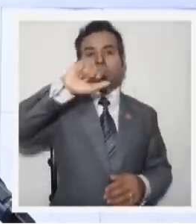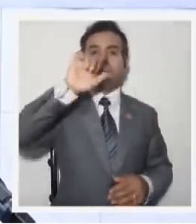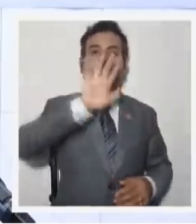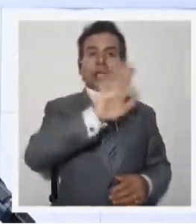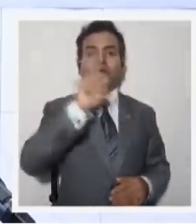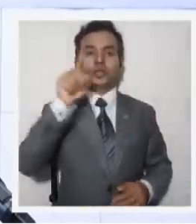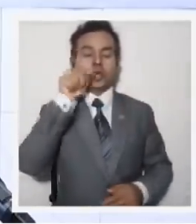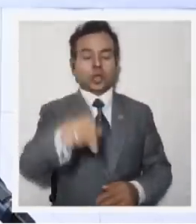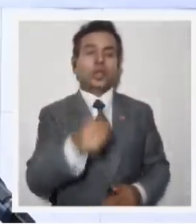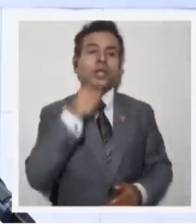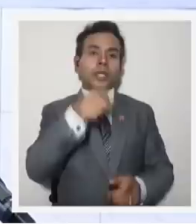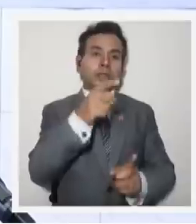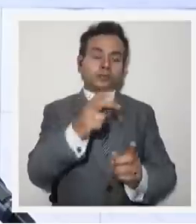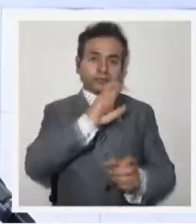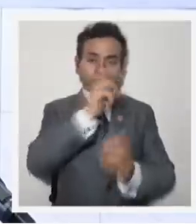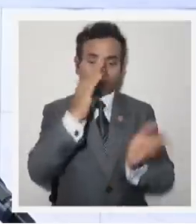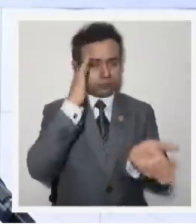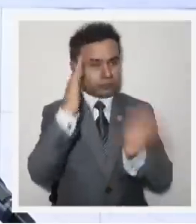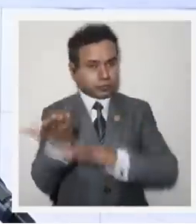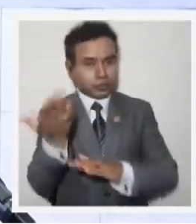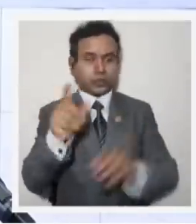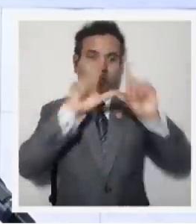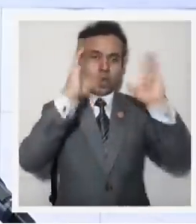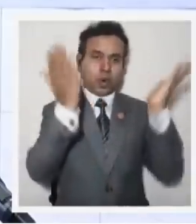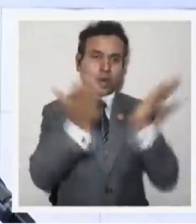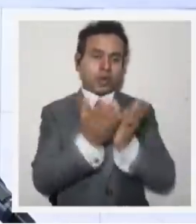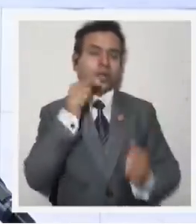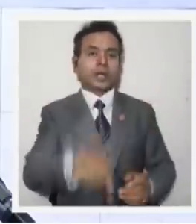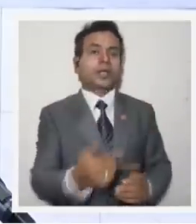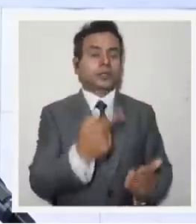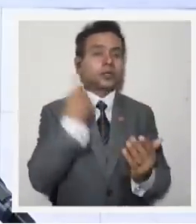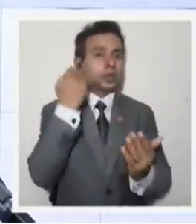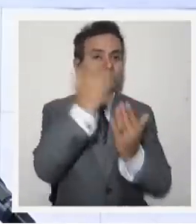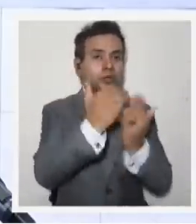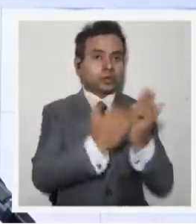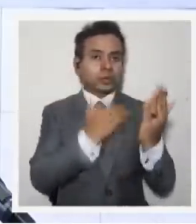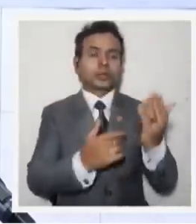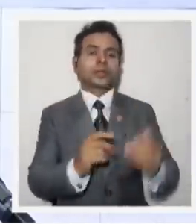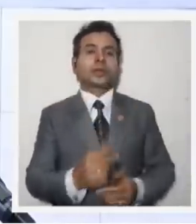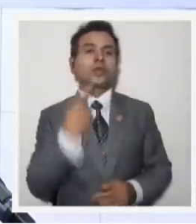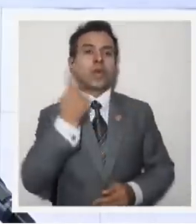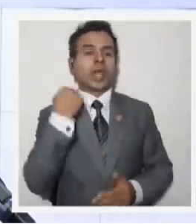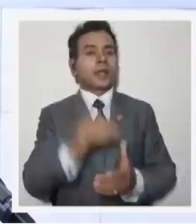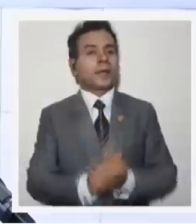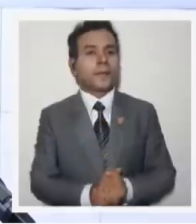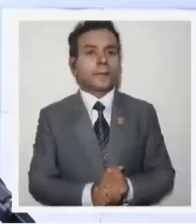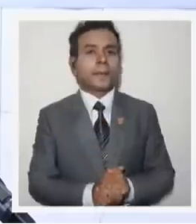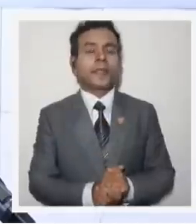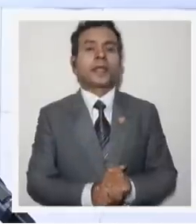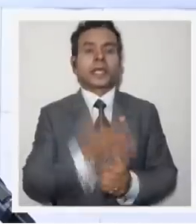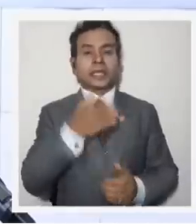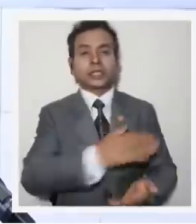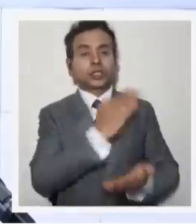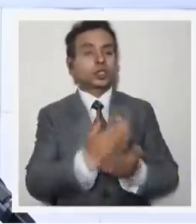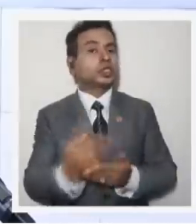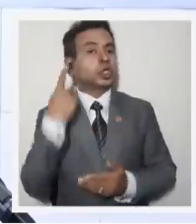2,83,153 জন। আমরা এই দক্ষিণ পূর্ব এশিয়ার পরিস্থিতি এবং বিশ্ব পরিস্থিতি সংগ্রহ করেছি বিশ্ব স্বাস্থ্য সংস্থার সিচুয়েশন রিপোর্ট 12 মে